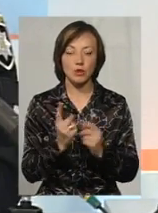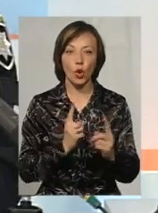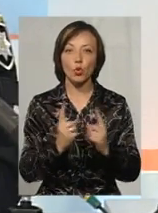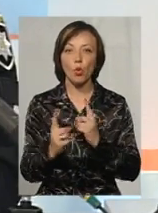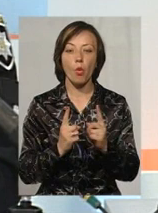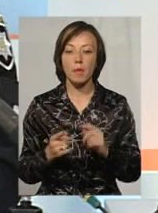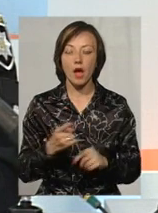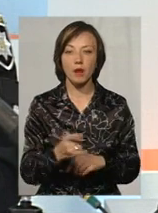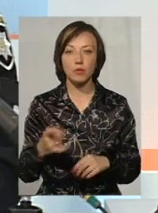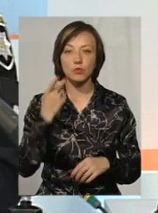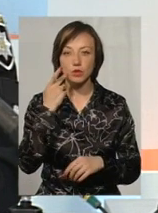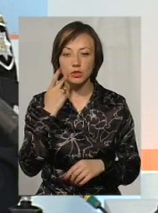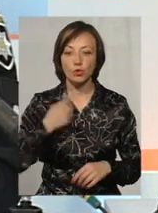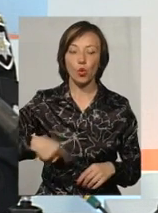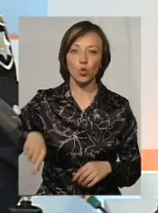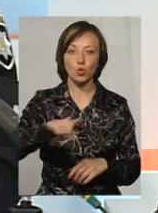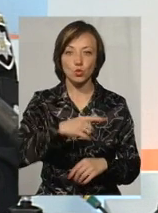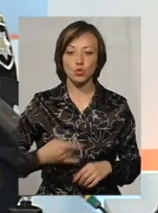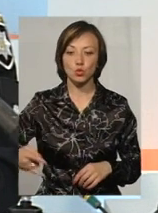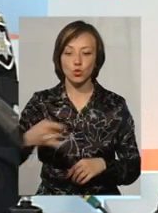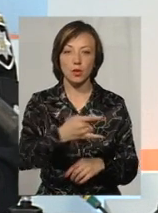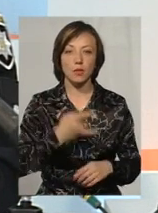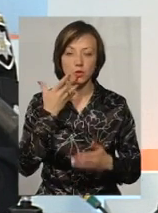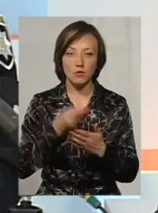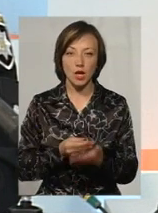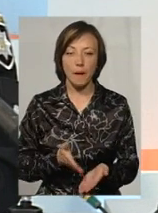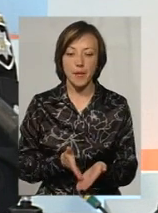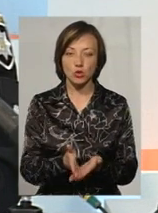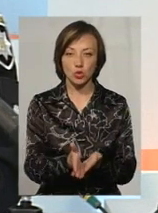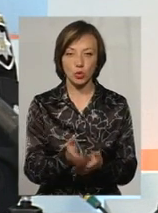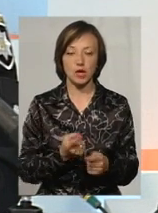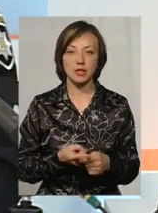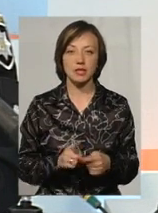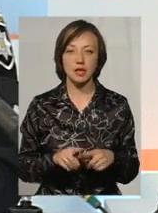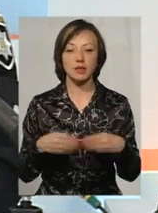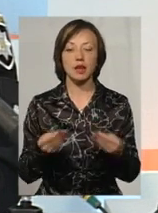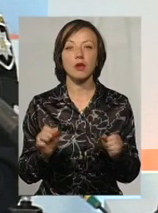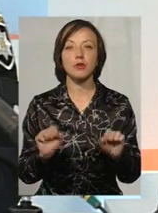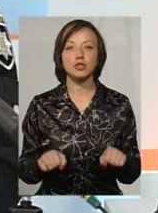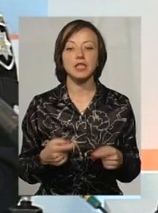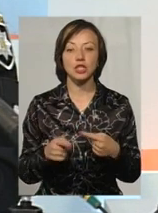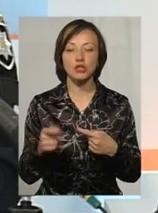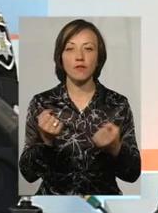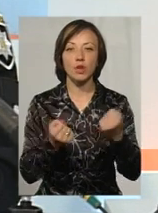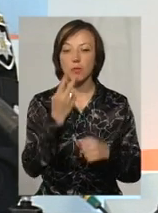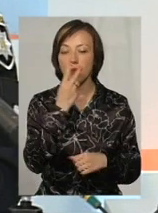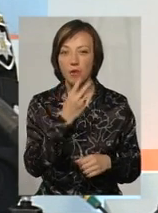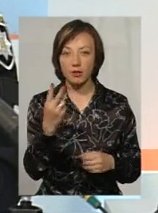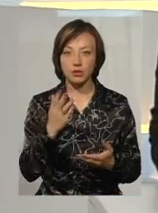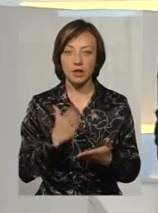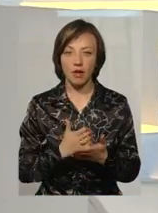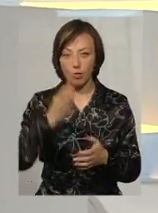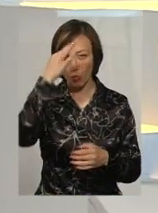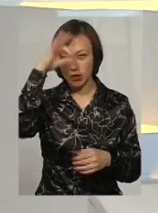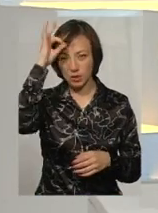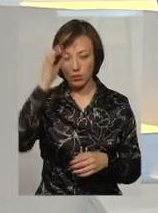екіпажі, які постійно курсують по своїх маршрутах. Це дає можливість іншим водіям бачити наявність